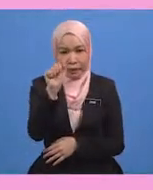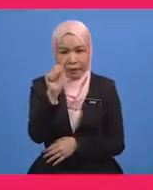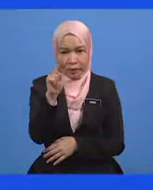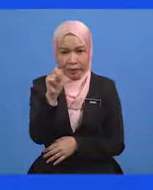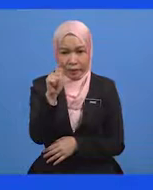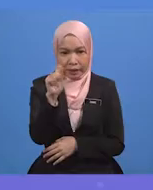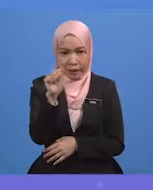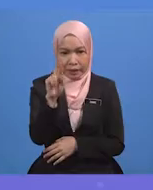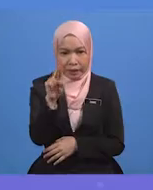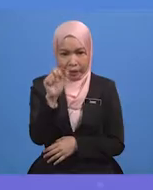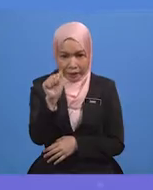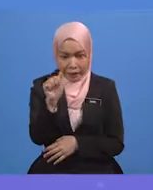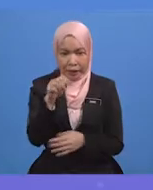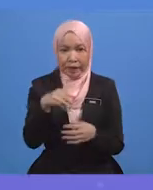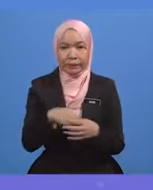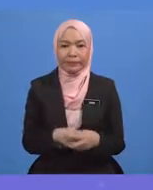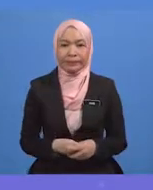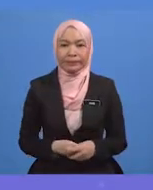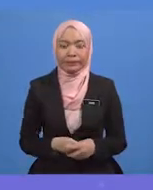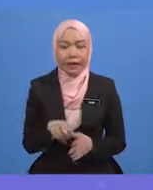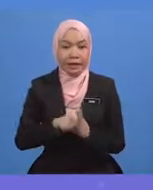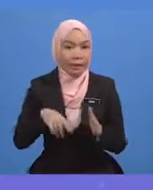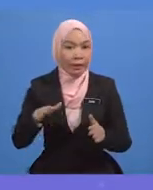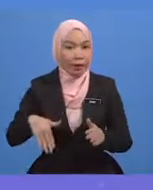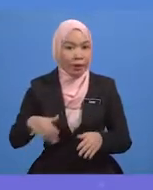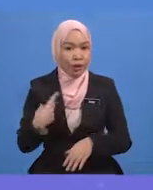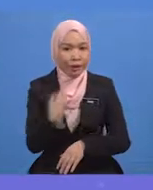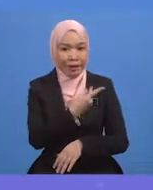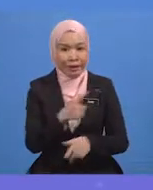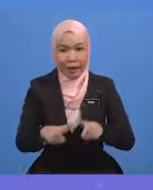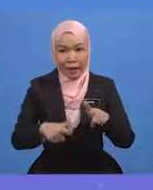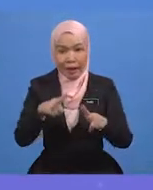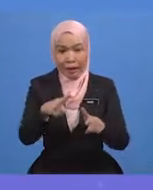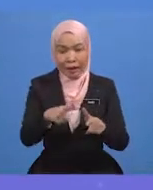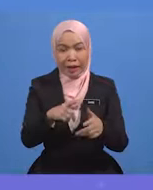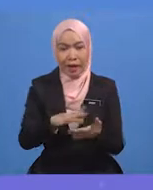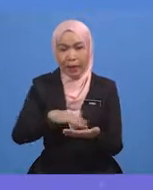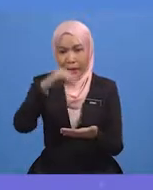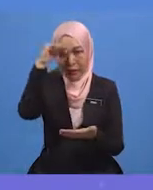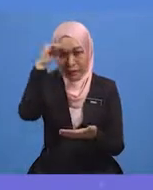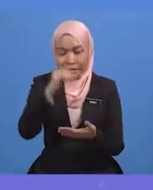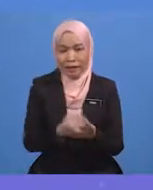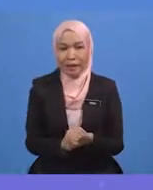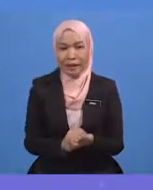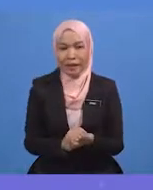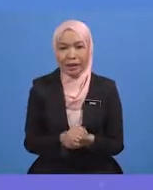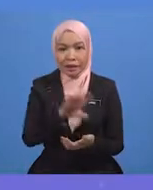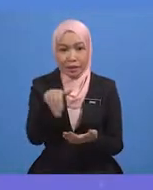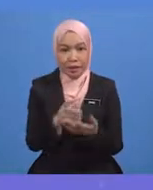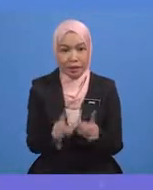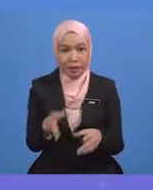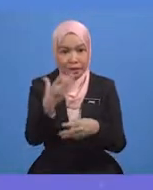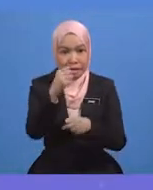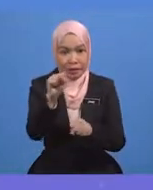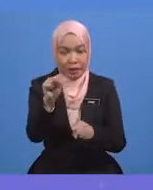Islam. Sebelum kita melangkah lebih jauh, Ustazah nak murid-murid semua sediakan dahulu buku tulis